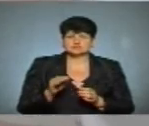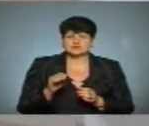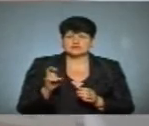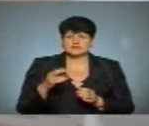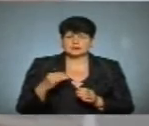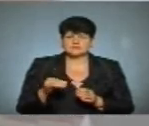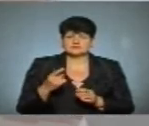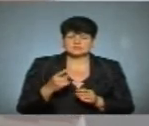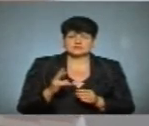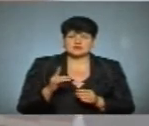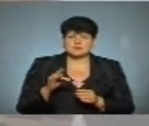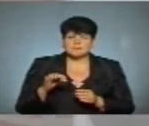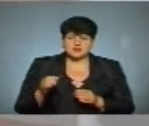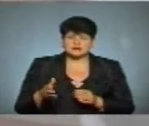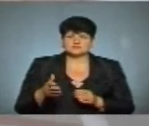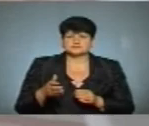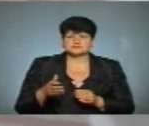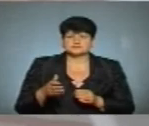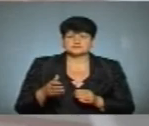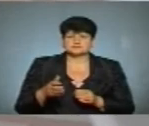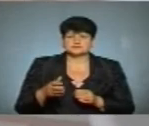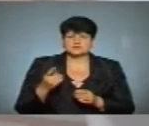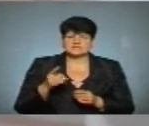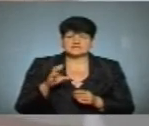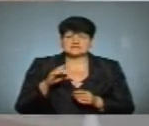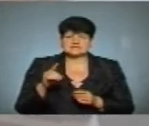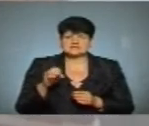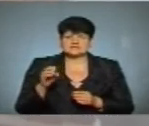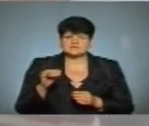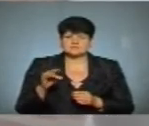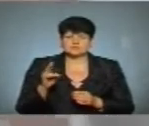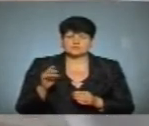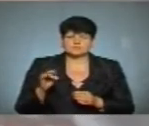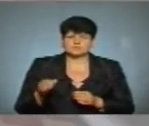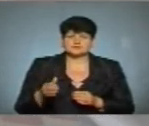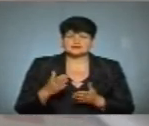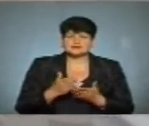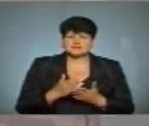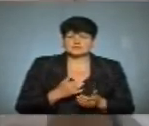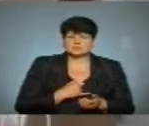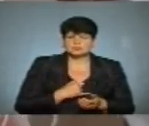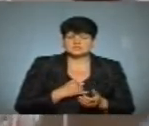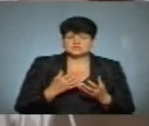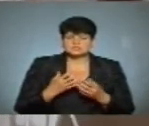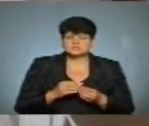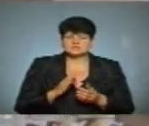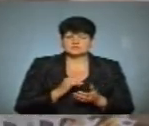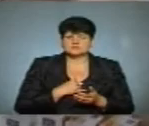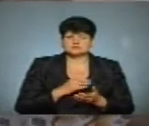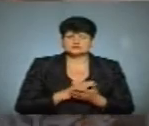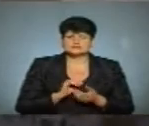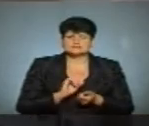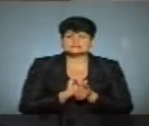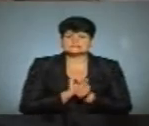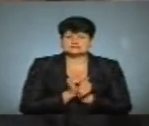один пакетик карамельки, в один є в нас зефірчик, попкорн. Є в нас ще в нас буде сир.